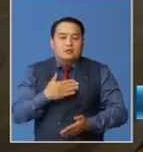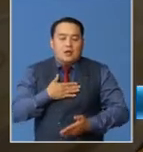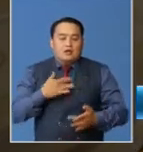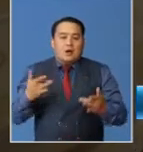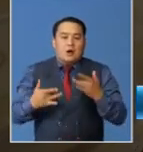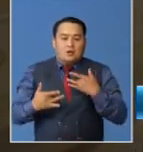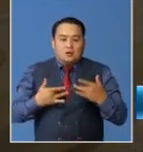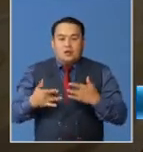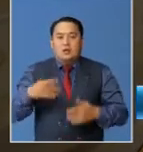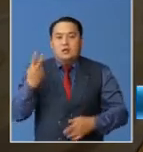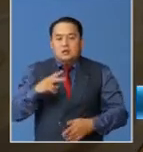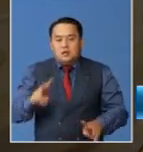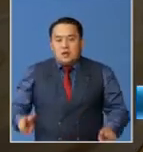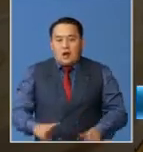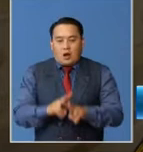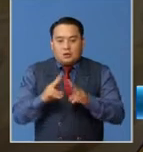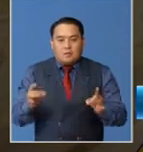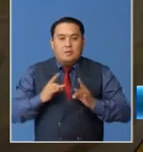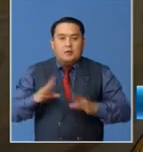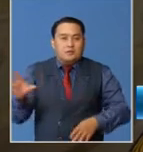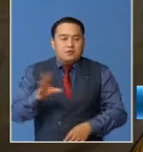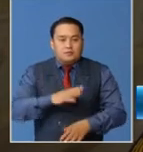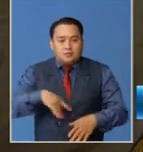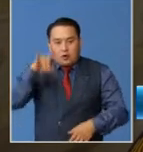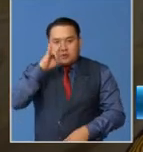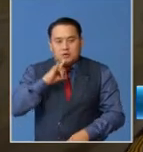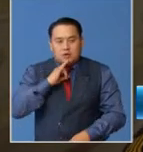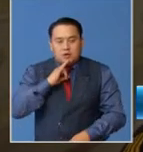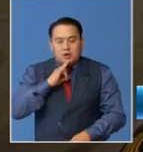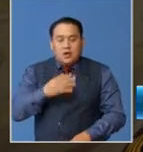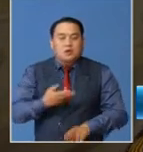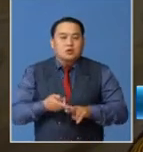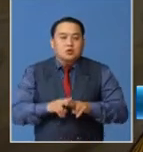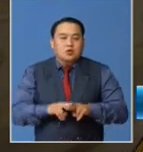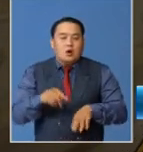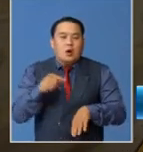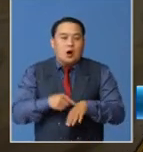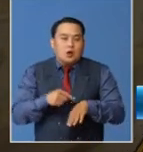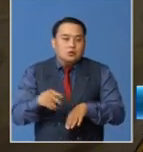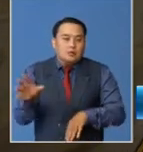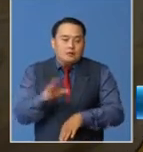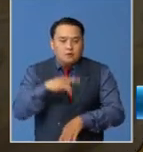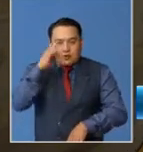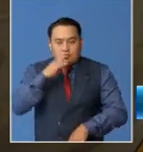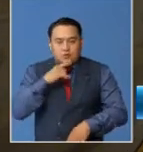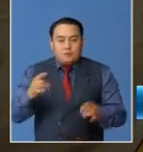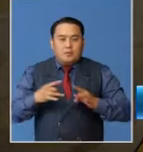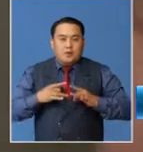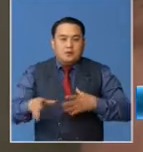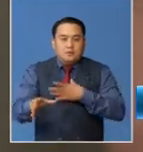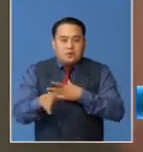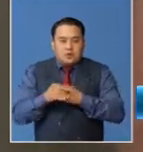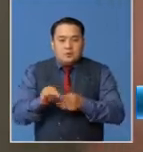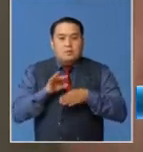артистов. 20-летие Астаны – это праздник для всего народа Казахстана. И чтобы он ощущался во всех точках страны, мы вместе с